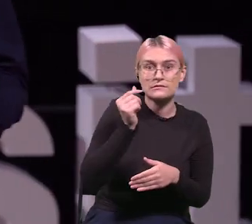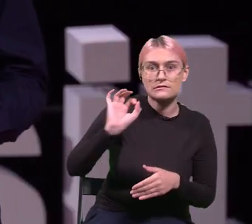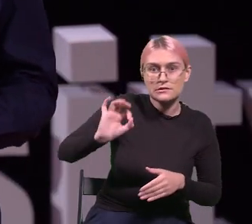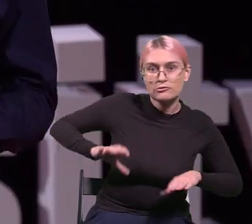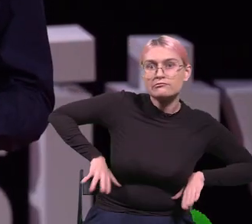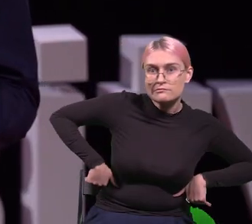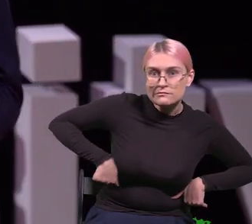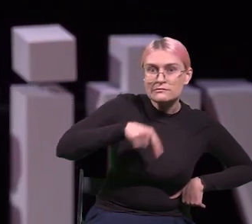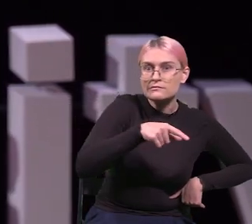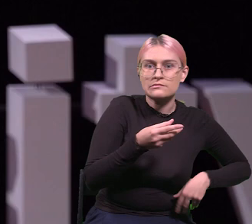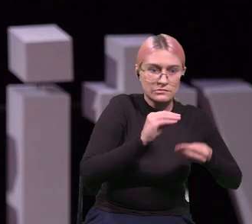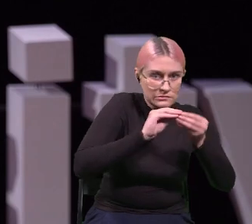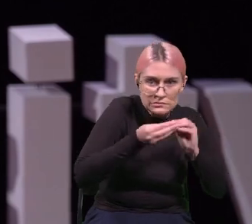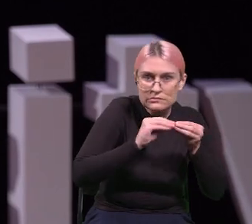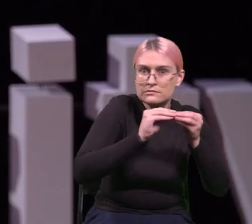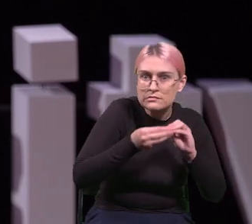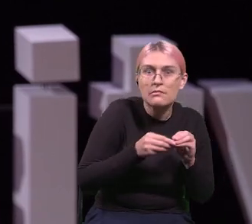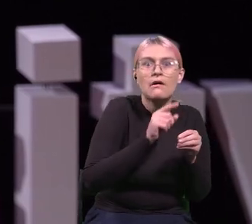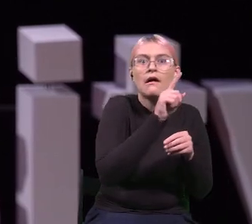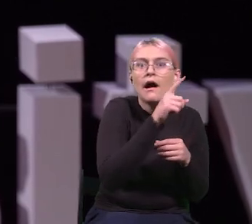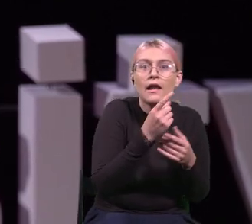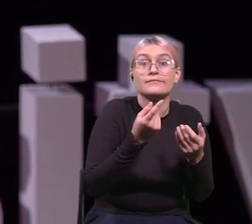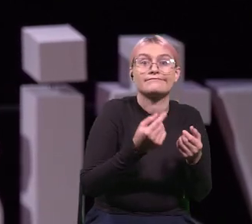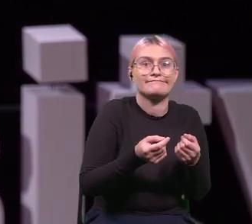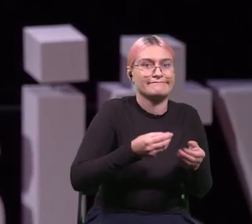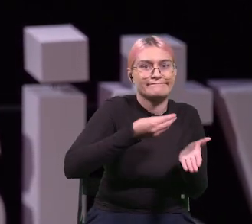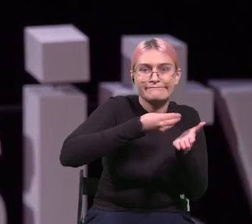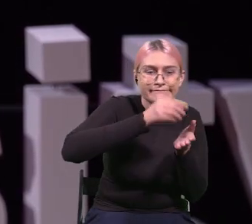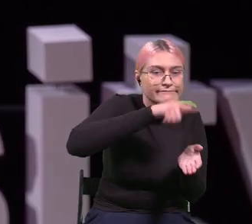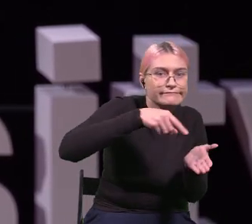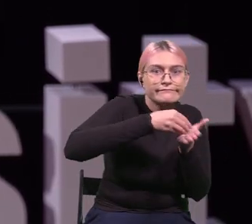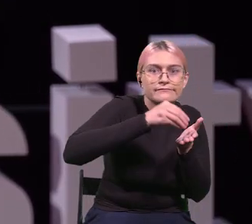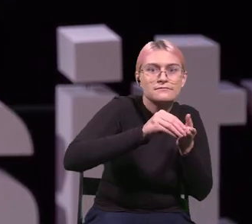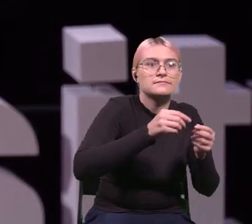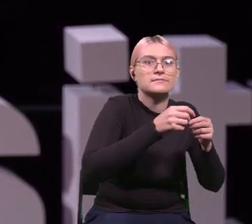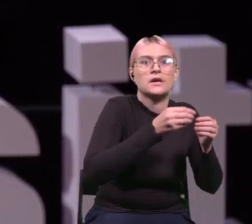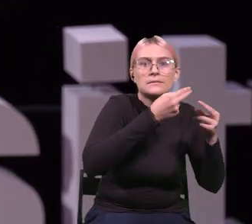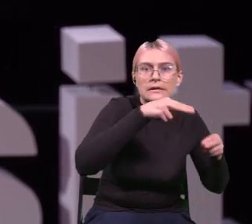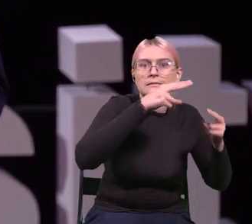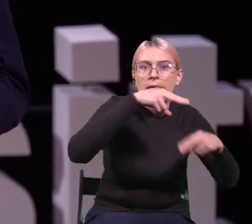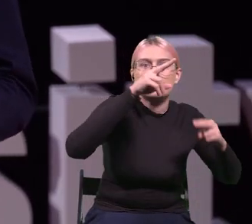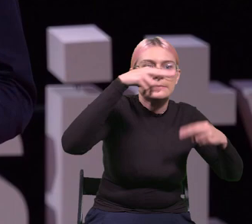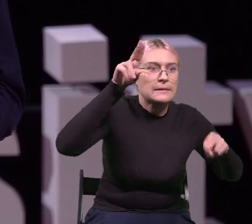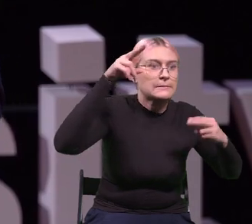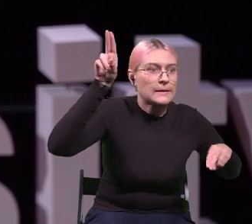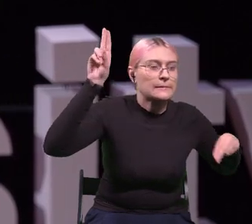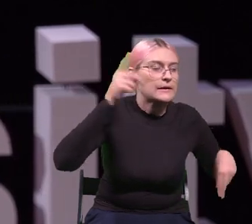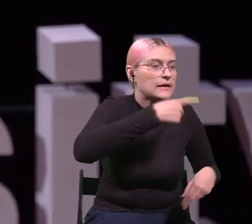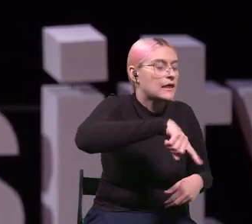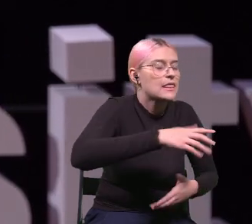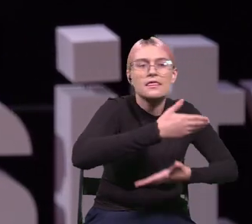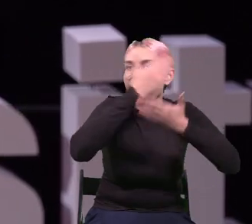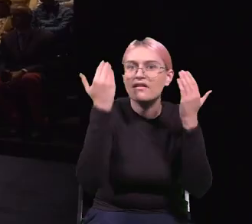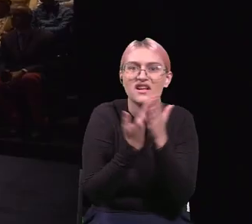dlaczego. Zaczęli tę wiedzę uwspólniać i ja bym powiedział, że zaczęli jakby uspołeczniać kredyt. Zaczęli